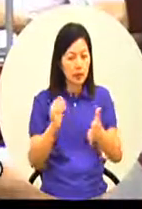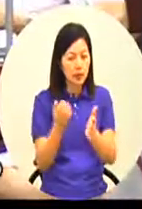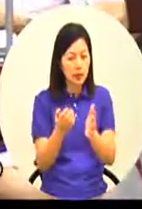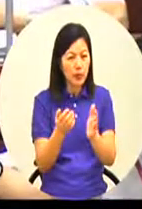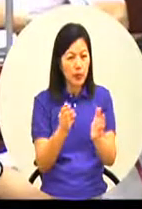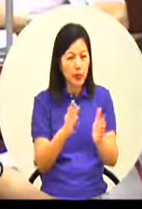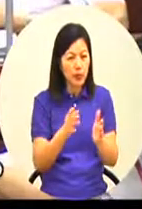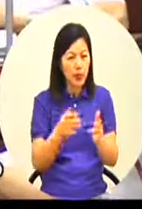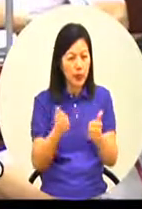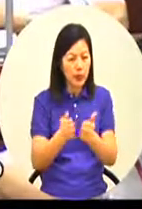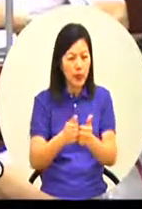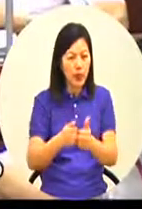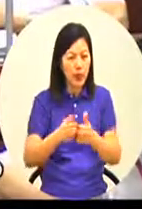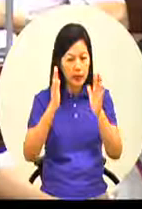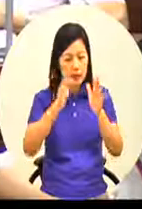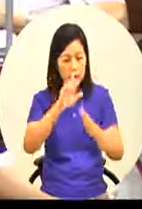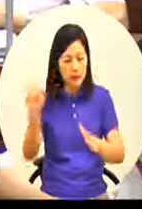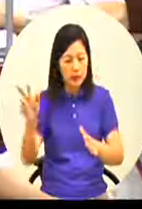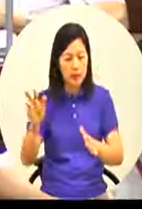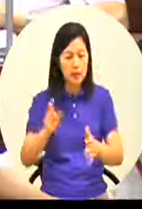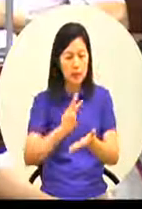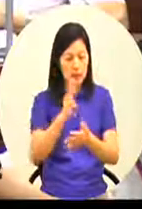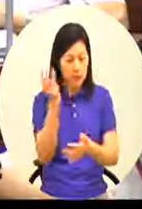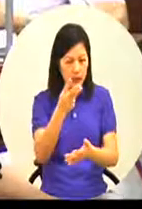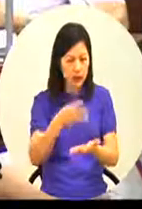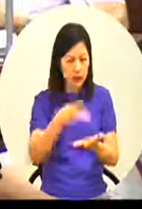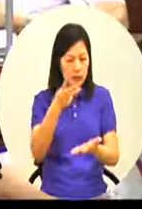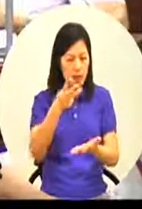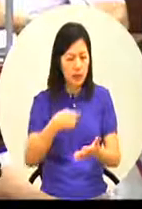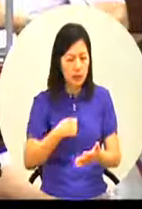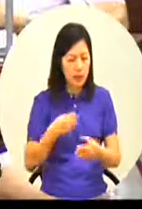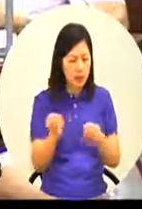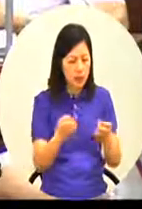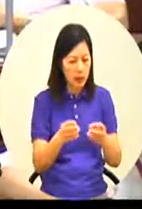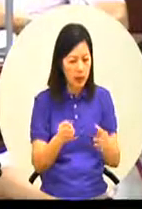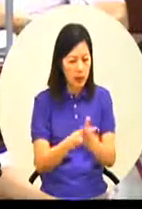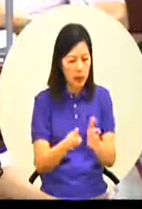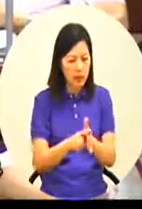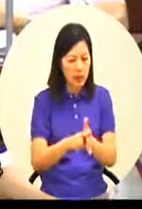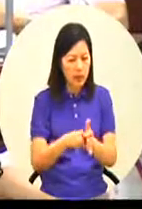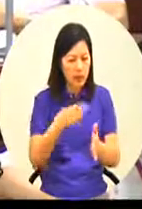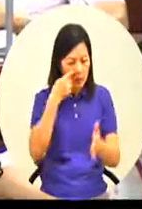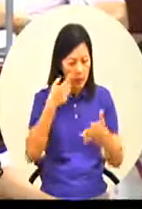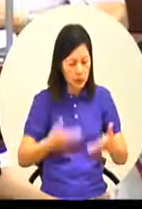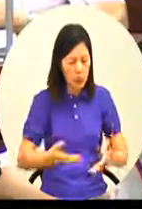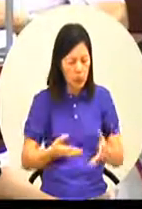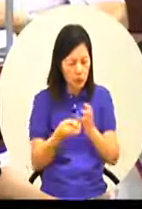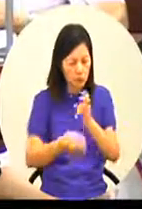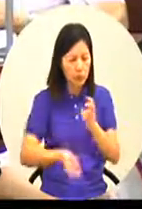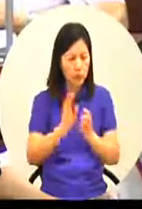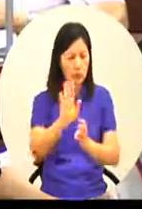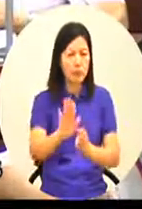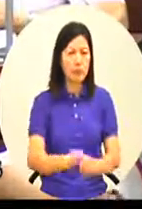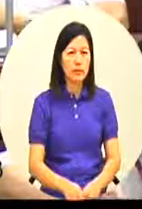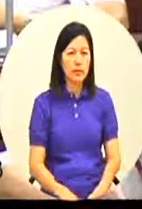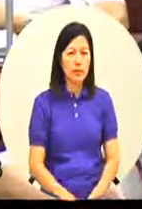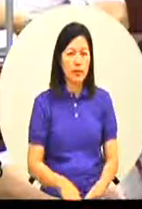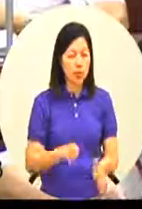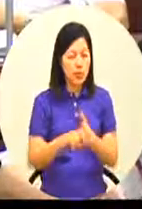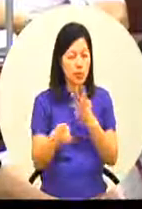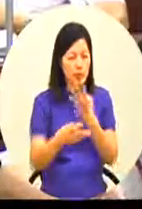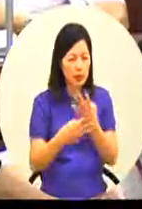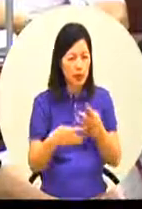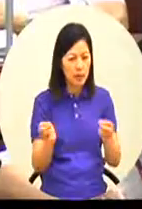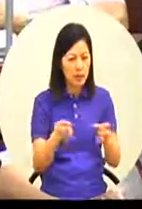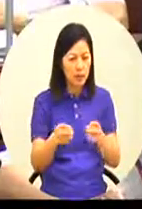的一个正式会议，才最后才决定了。可见我们在讨论的时候都非常的一个周详哈，跟很专业的下去